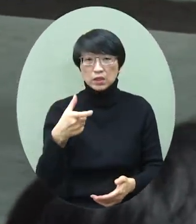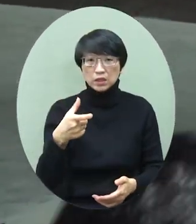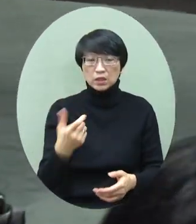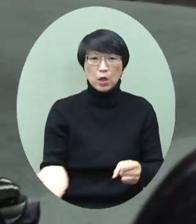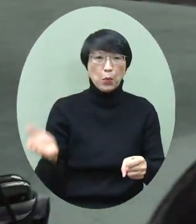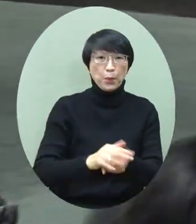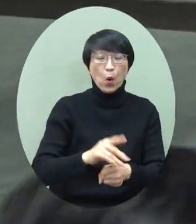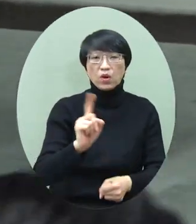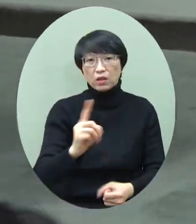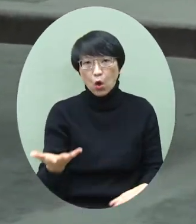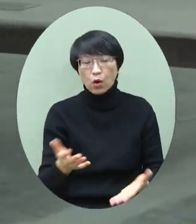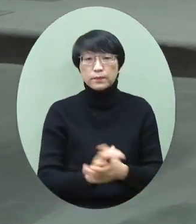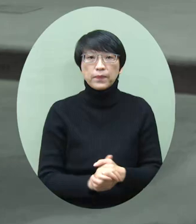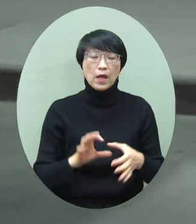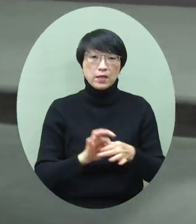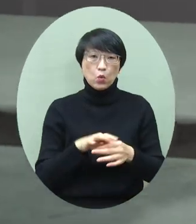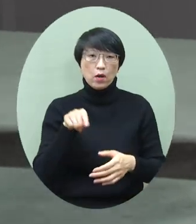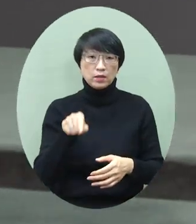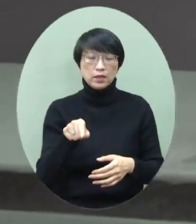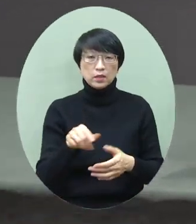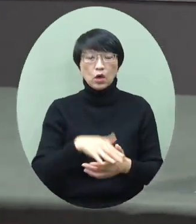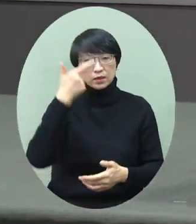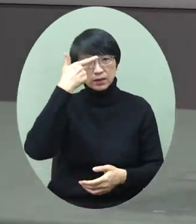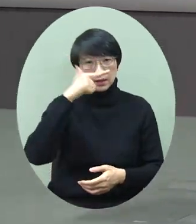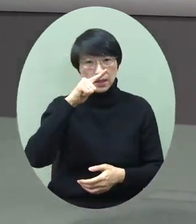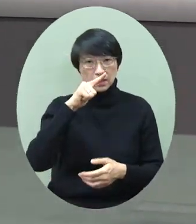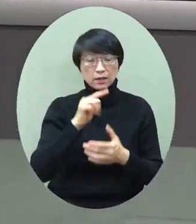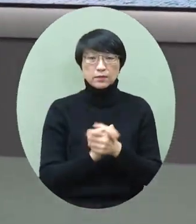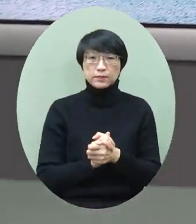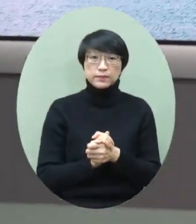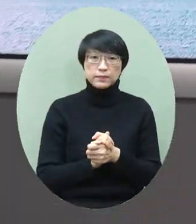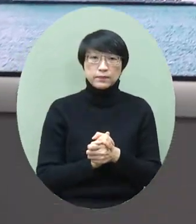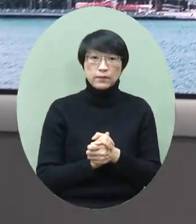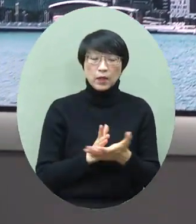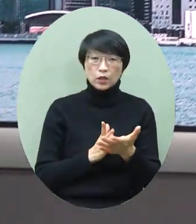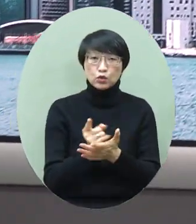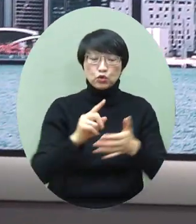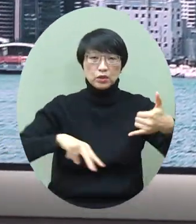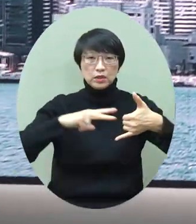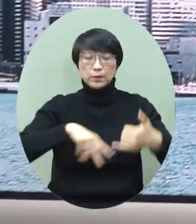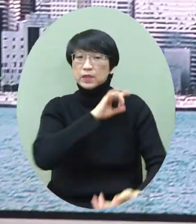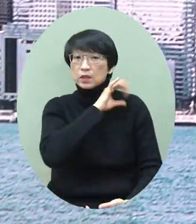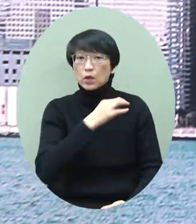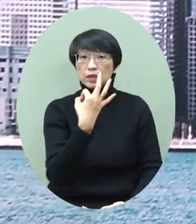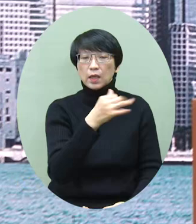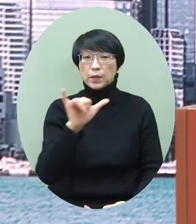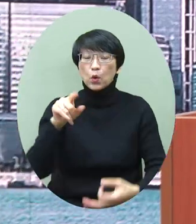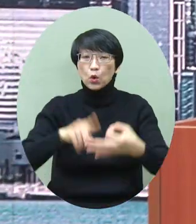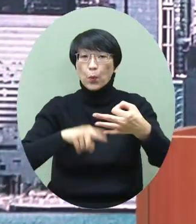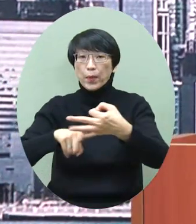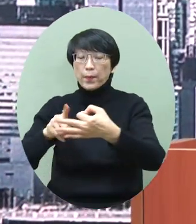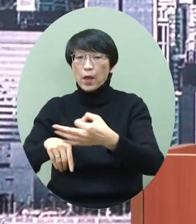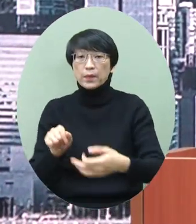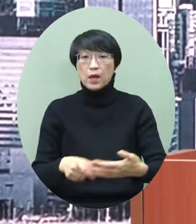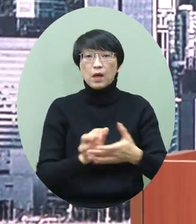該。 好啊，有關嘅新一輪嘅指定檢疫酒店嗰36間嘅名單咧，就可以